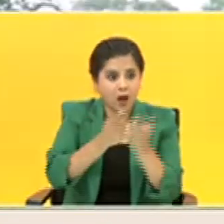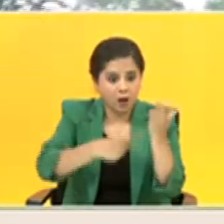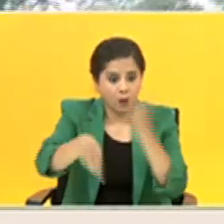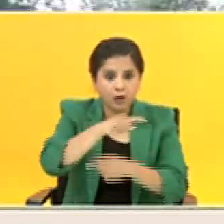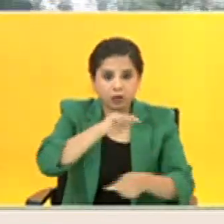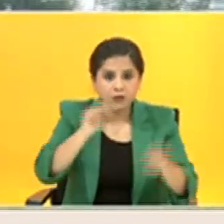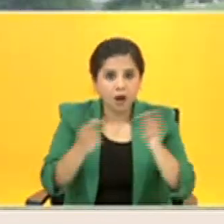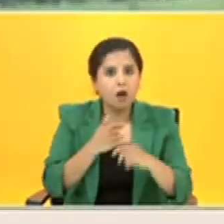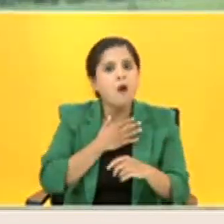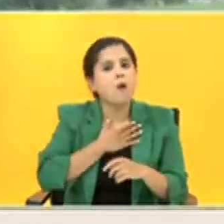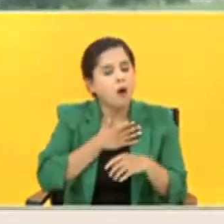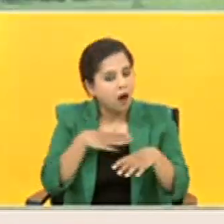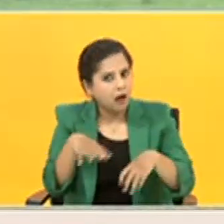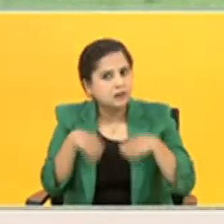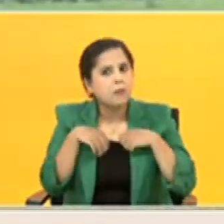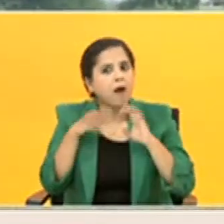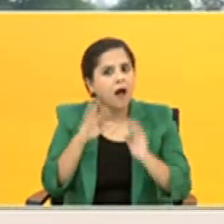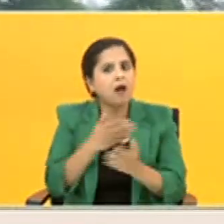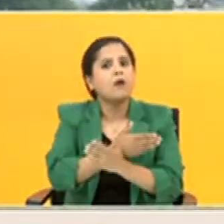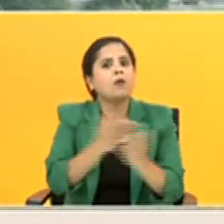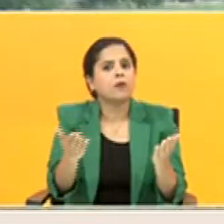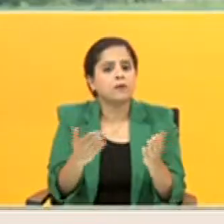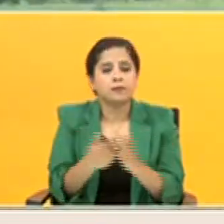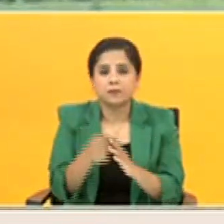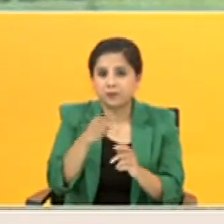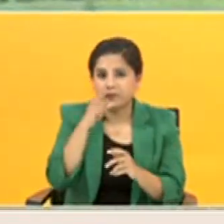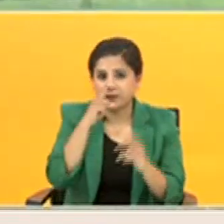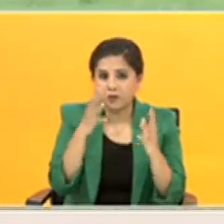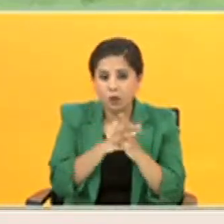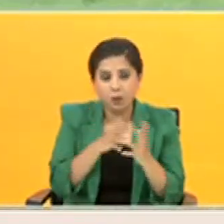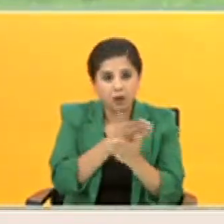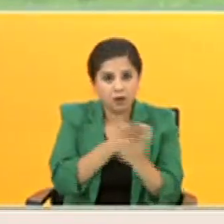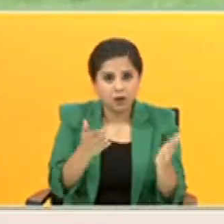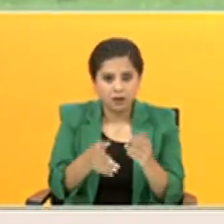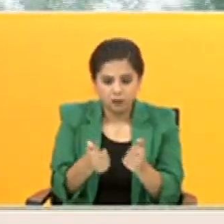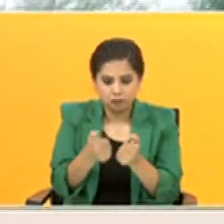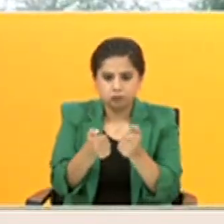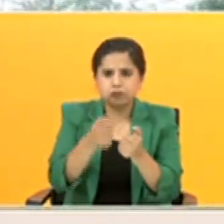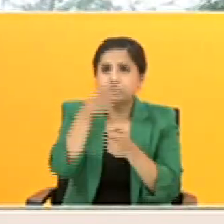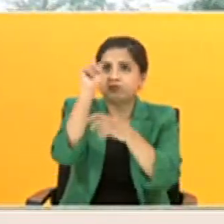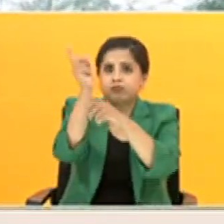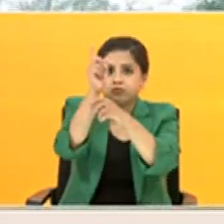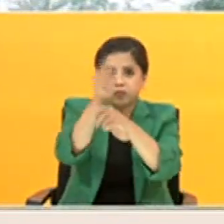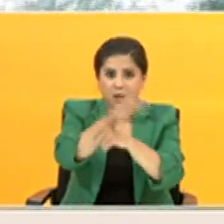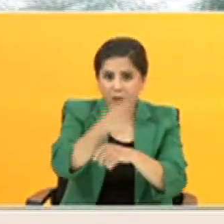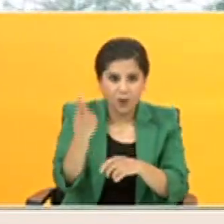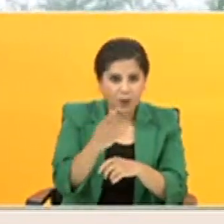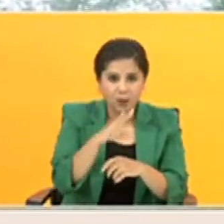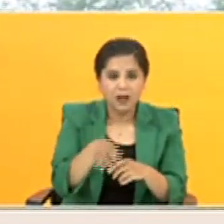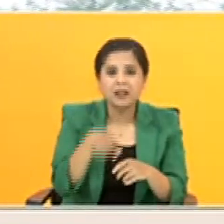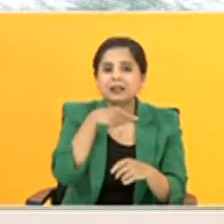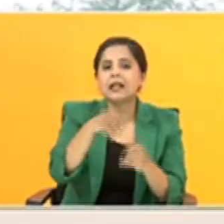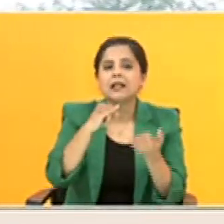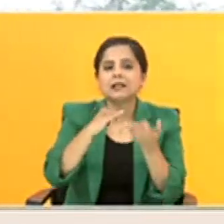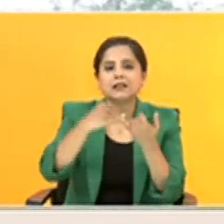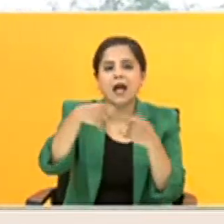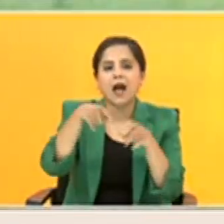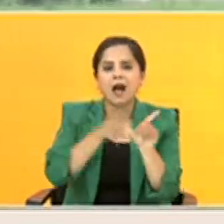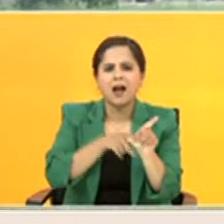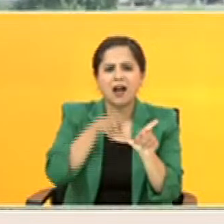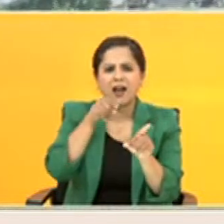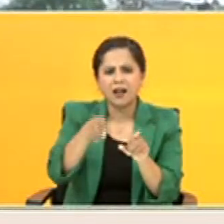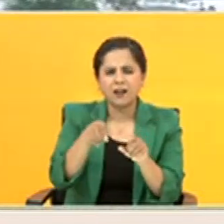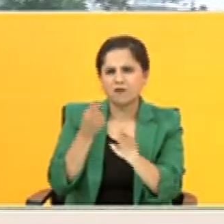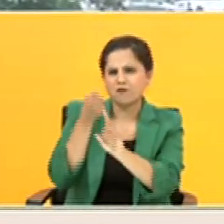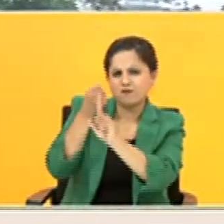परिवर्तन को दिल से स्वीकार किया है। अब ये महिलाएं ड्रोन ऑपरेटर नहीं, स्काई वॉरियर्स के नाम से जानी जाती